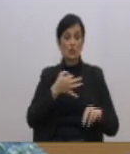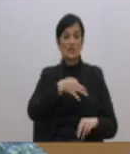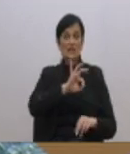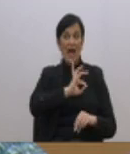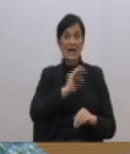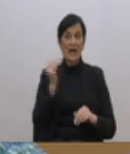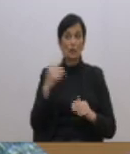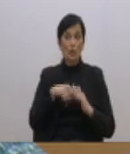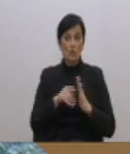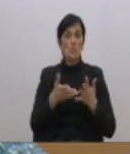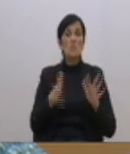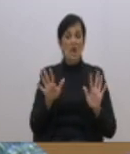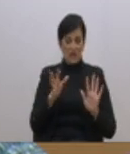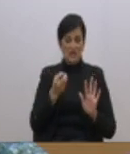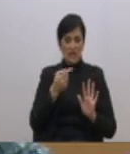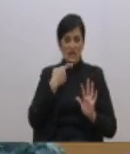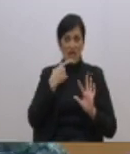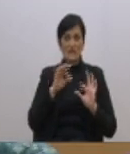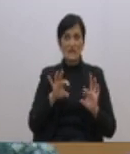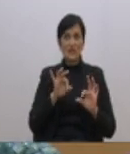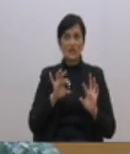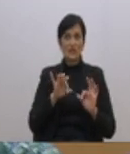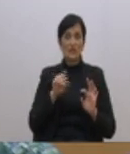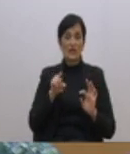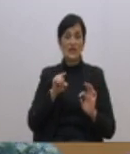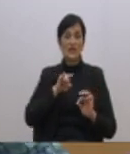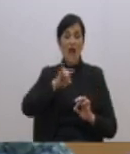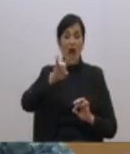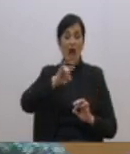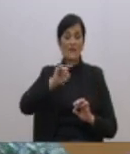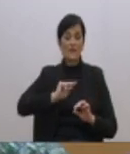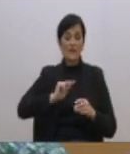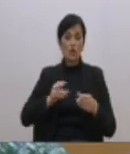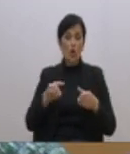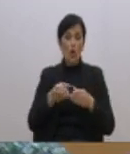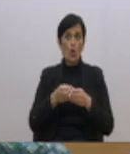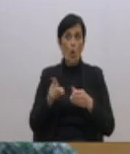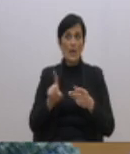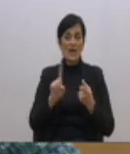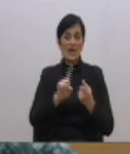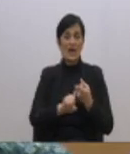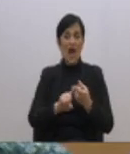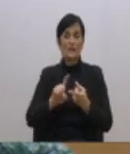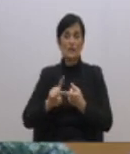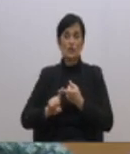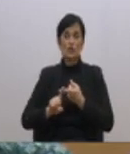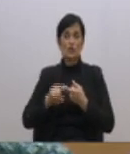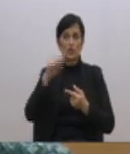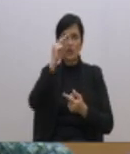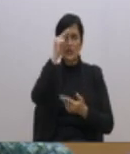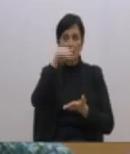მიერ. უფრო მეცაც გეტყვით, მათ შორის ამ ავიაკომპანიის კავშირები